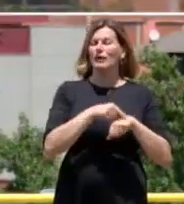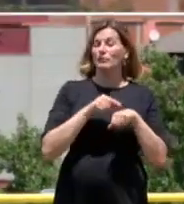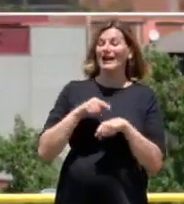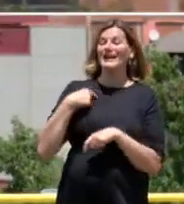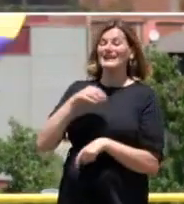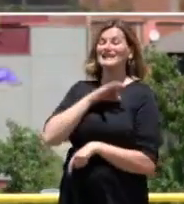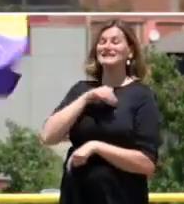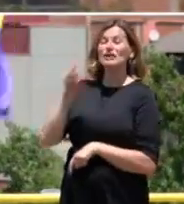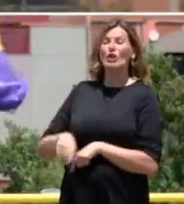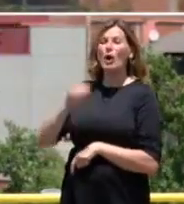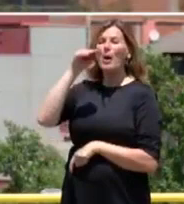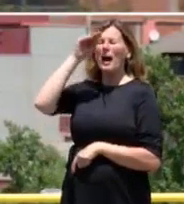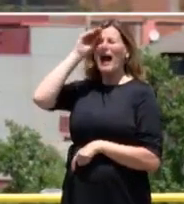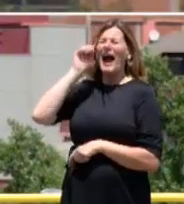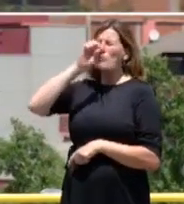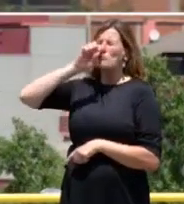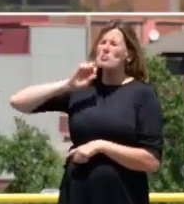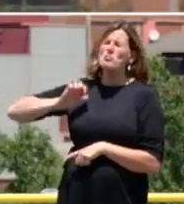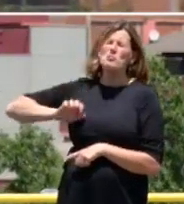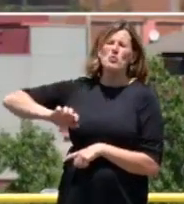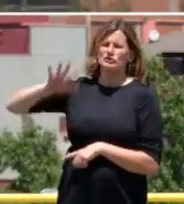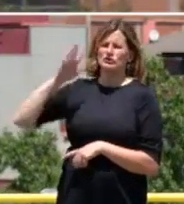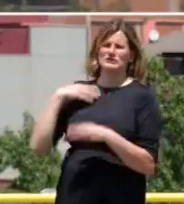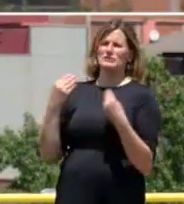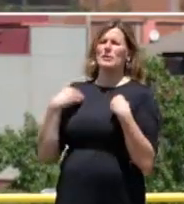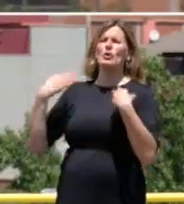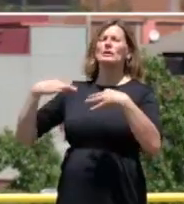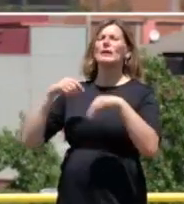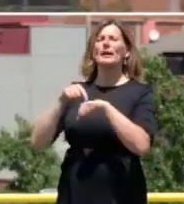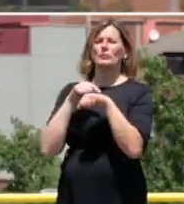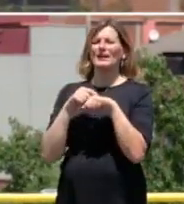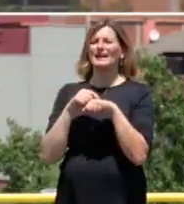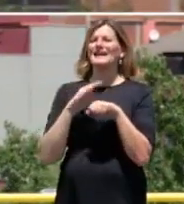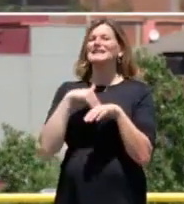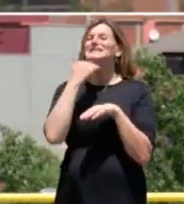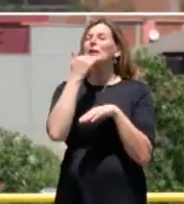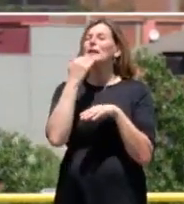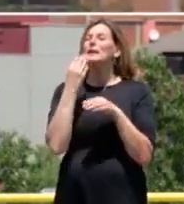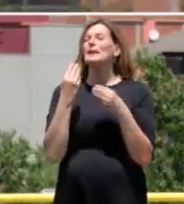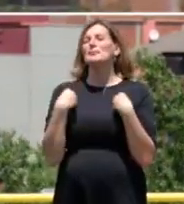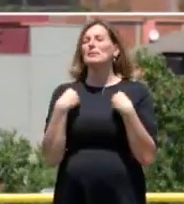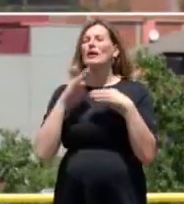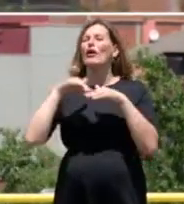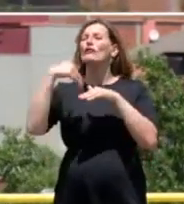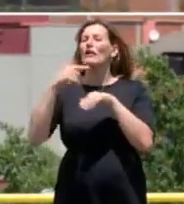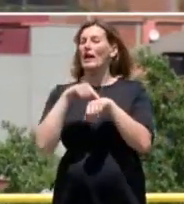Ernest Maragall porta dècades vivint de la política i no sap el que és viure fora de la política.